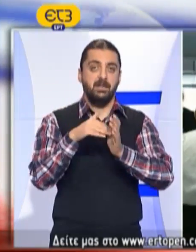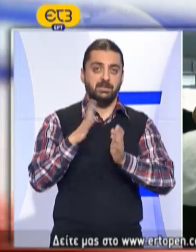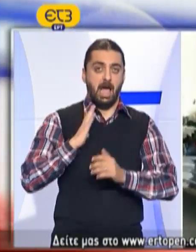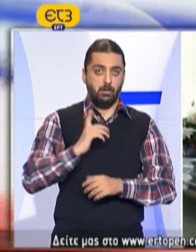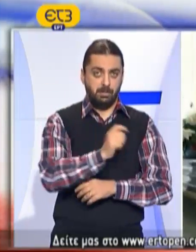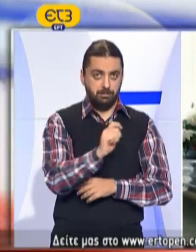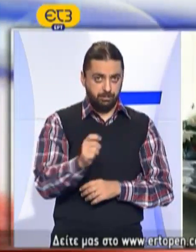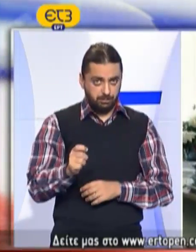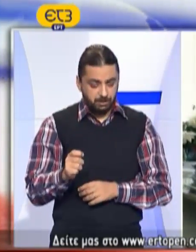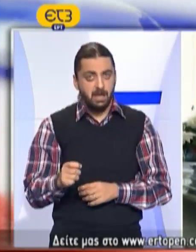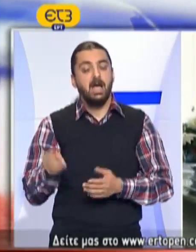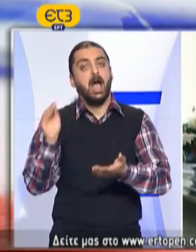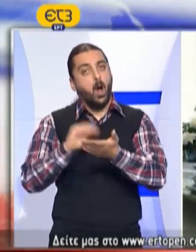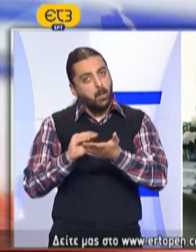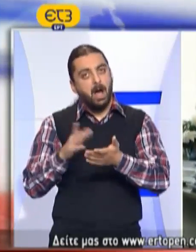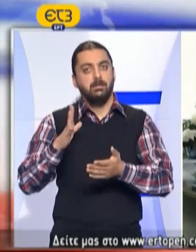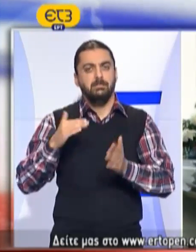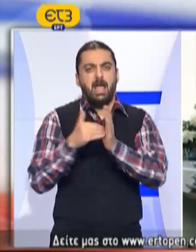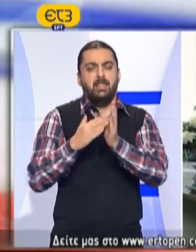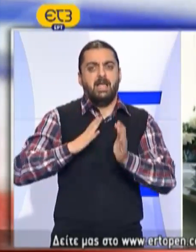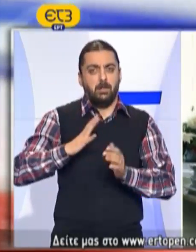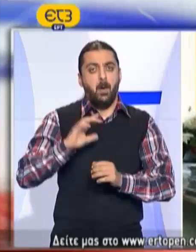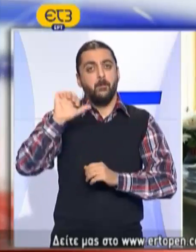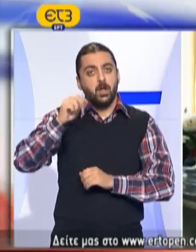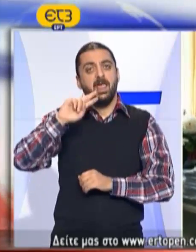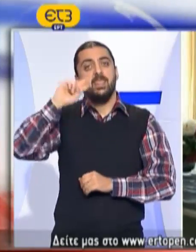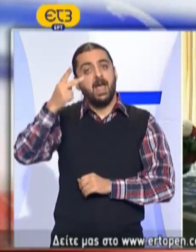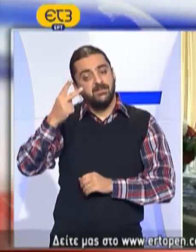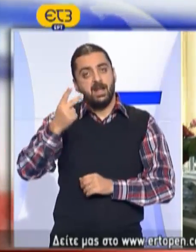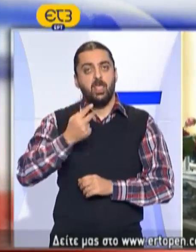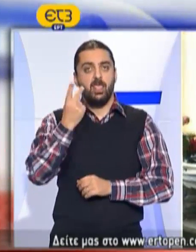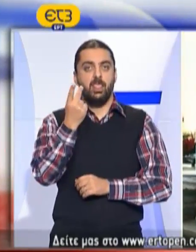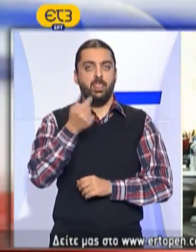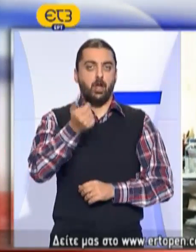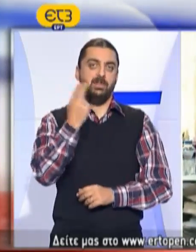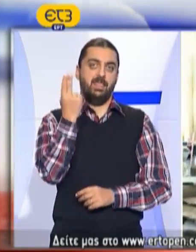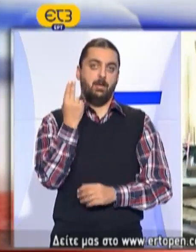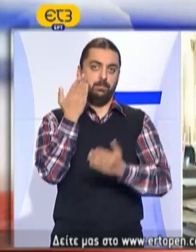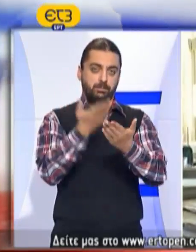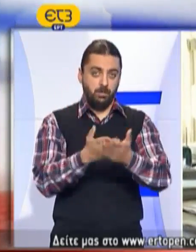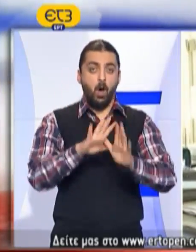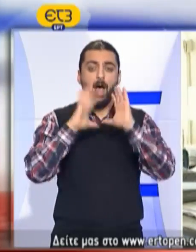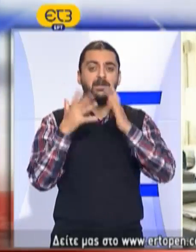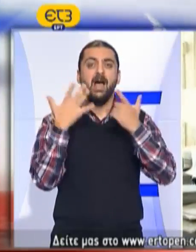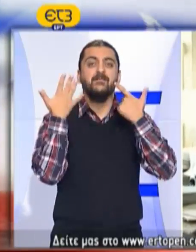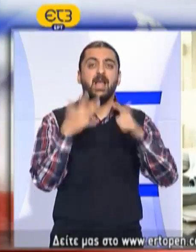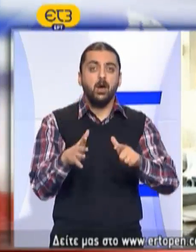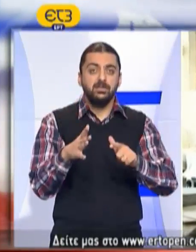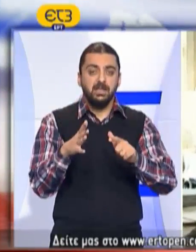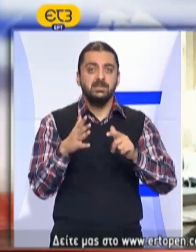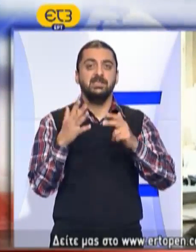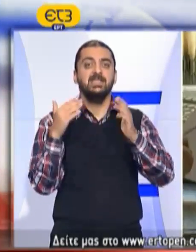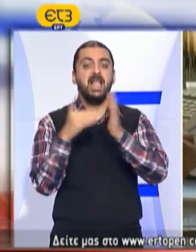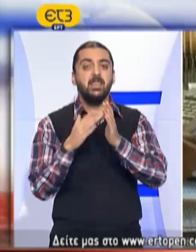θα πάρουν μαζί την πρώτη και τη δεύτερη δόση. Συνολικά έχουν υποβληθεί πάνω από 780.000 αιτήσεις και έχουν οριστικοποιηθεί μέχρι στιγμής σε